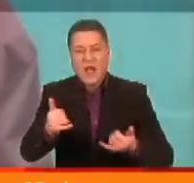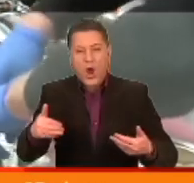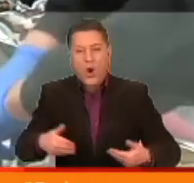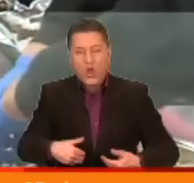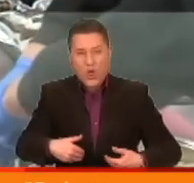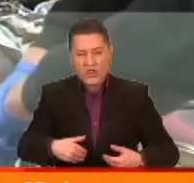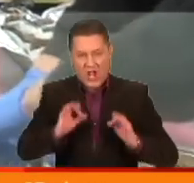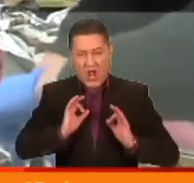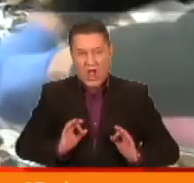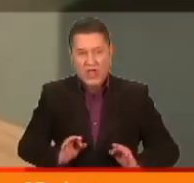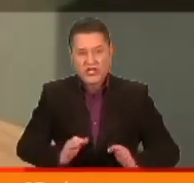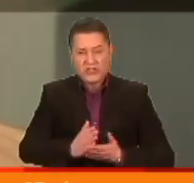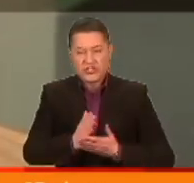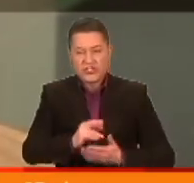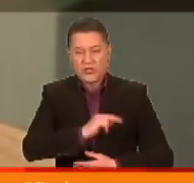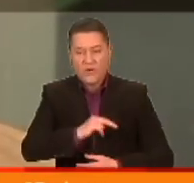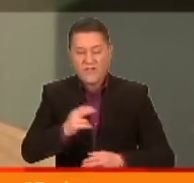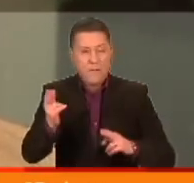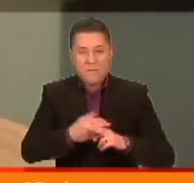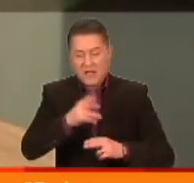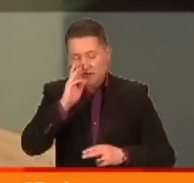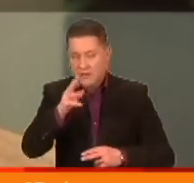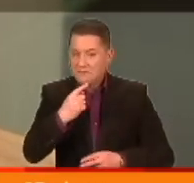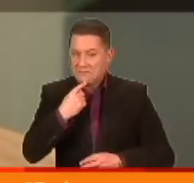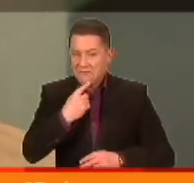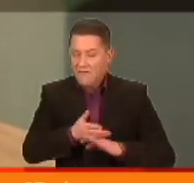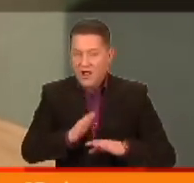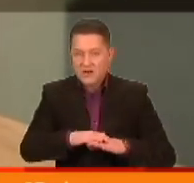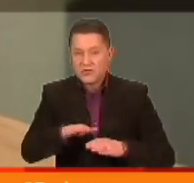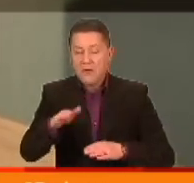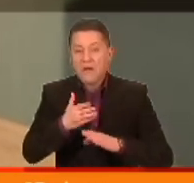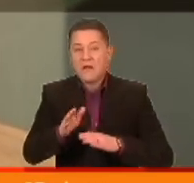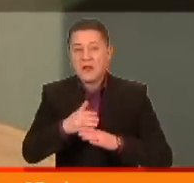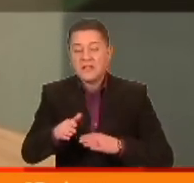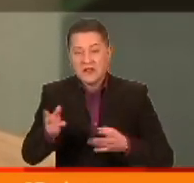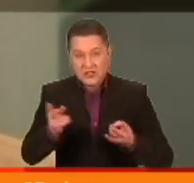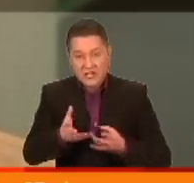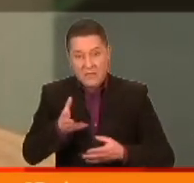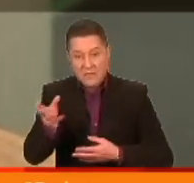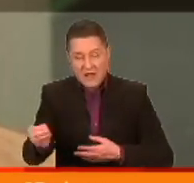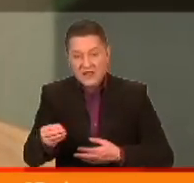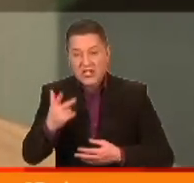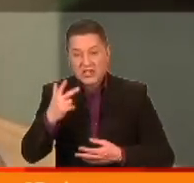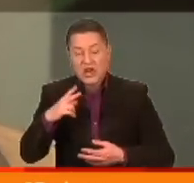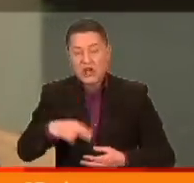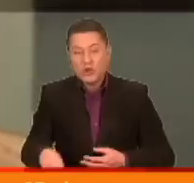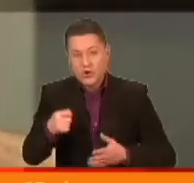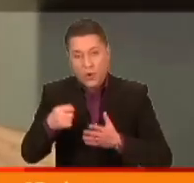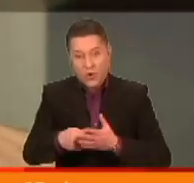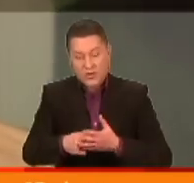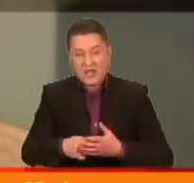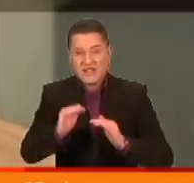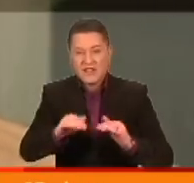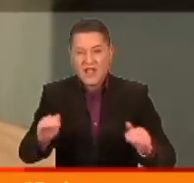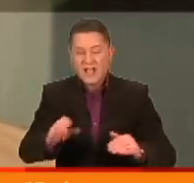чиновників. Без зарплати нам важко. В нас кредити, які треба гасити, і в нас 3 доньки. За дитячий